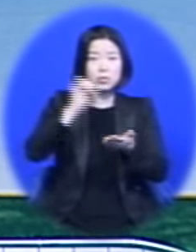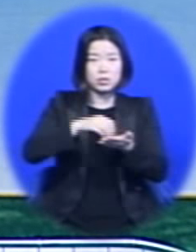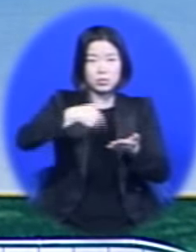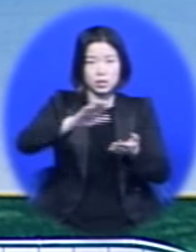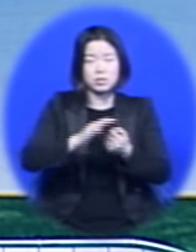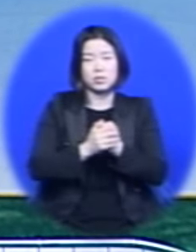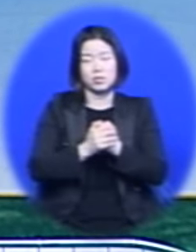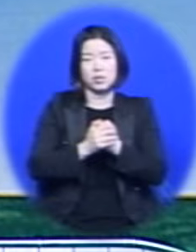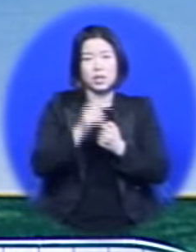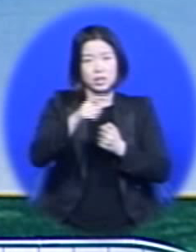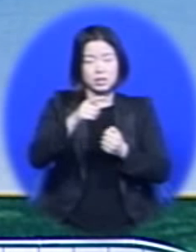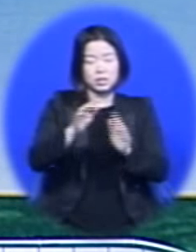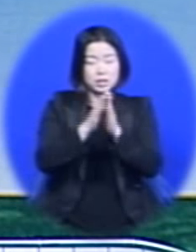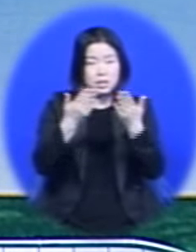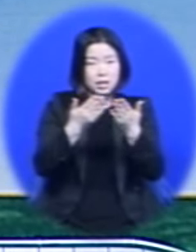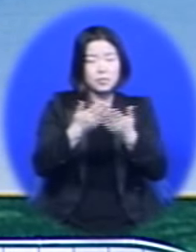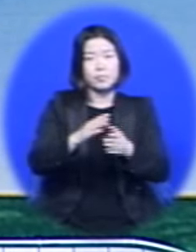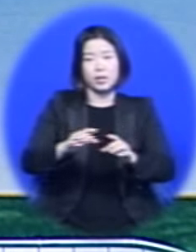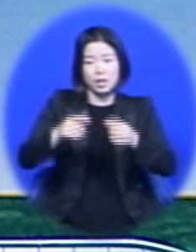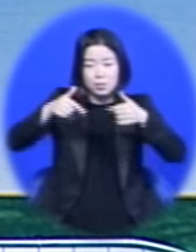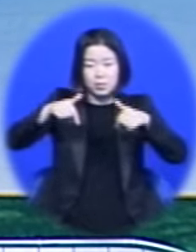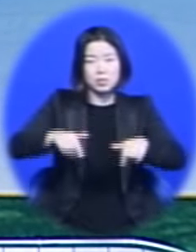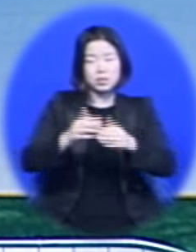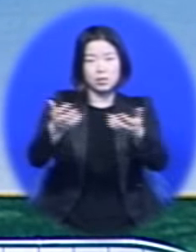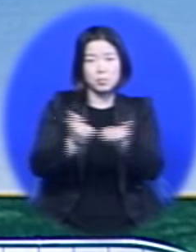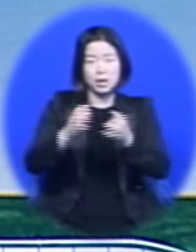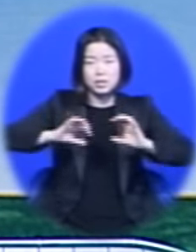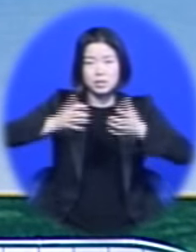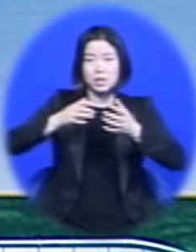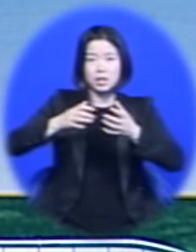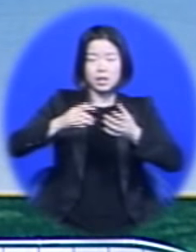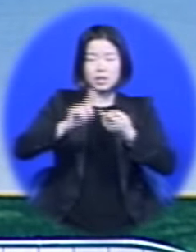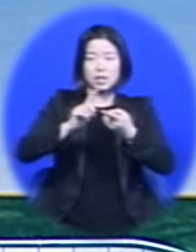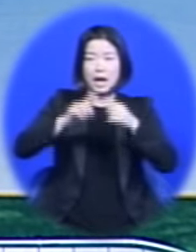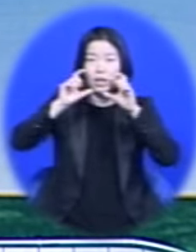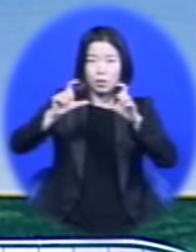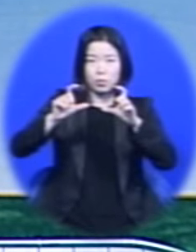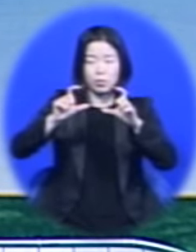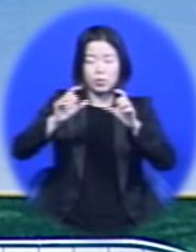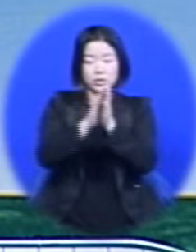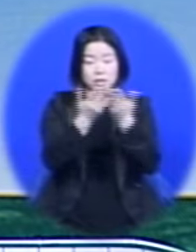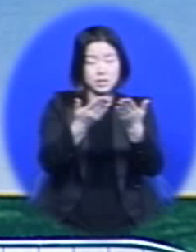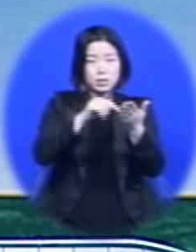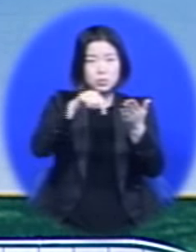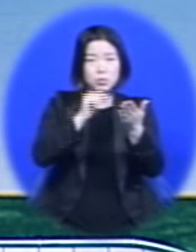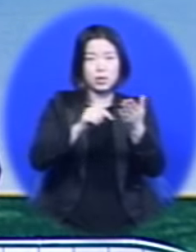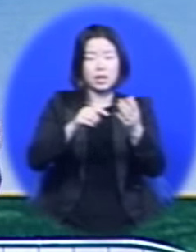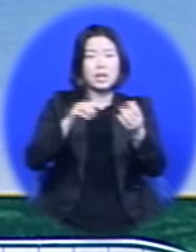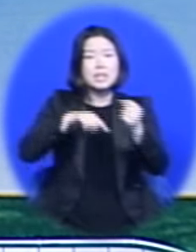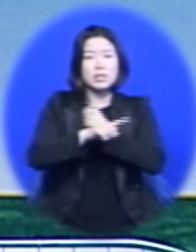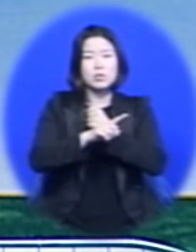그분이 쓴 서방세계에 대한 경고라는 책에서 그 이유를 이야기했습니다. 나는